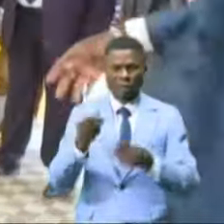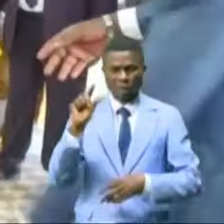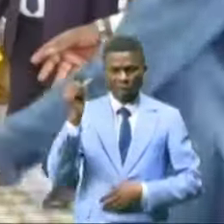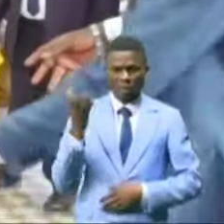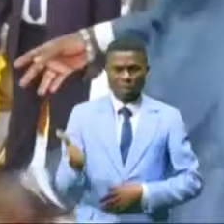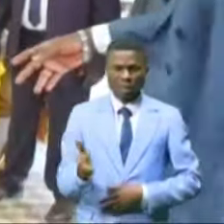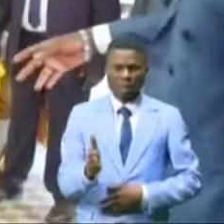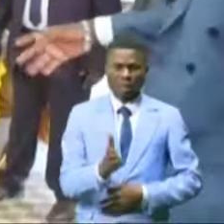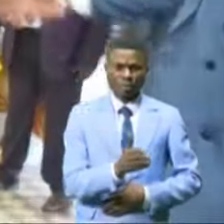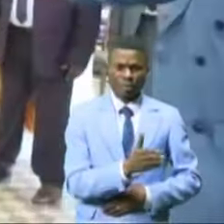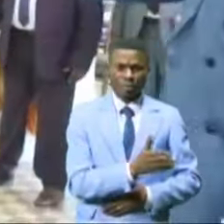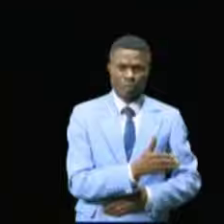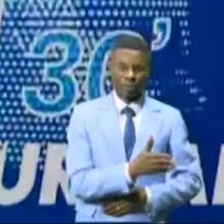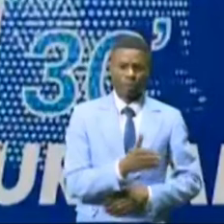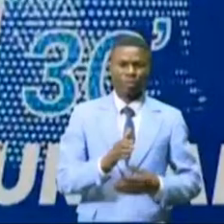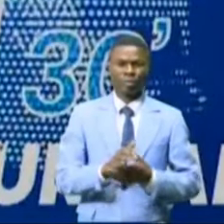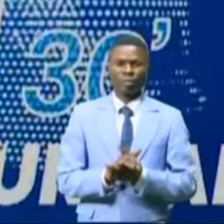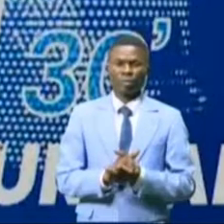économiques.